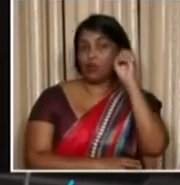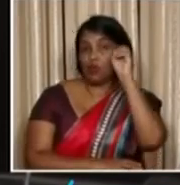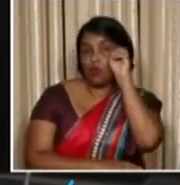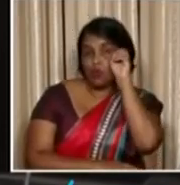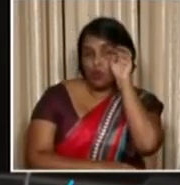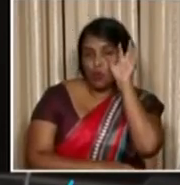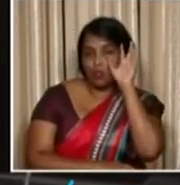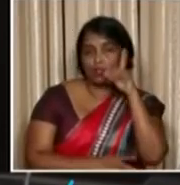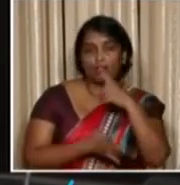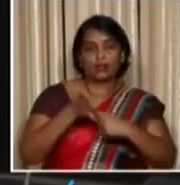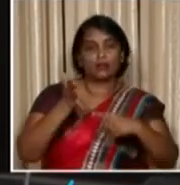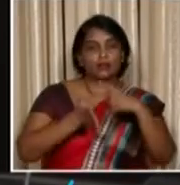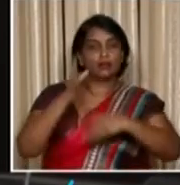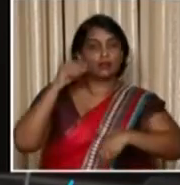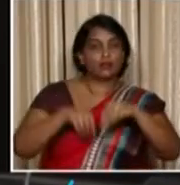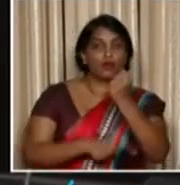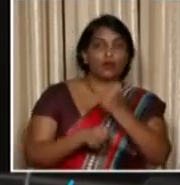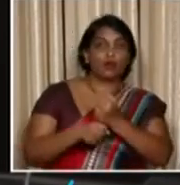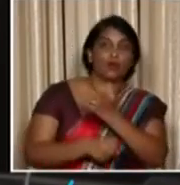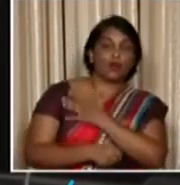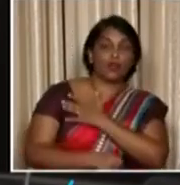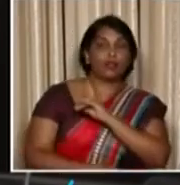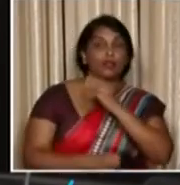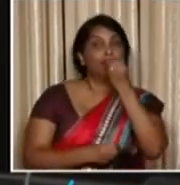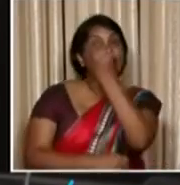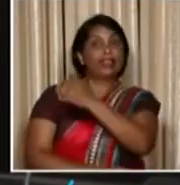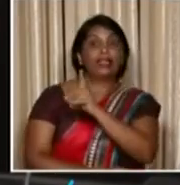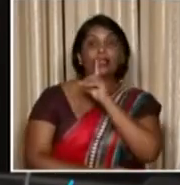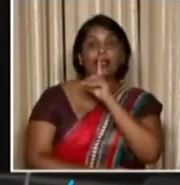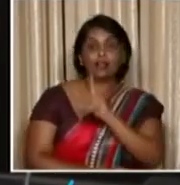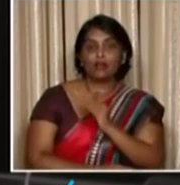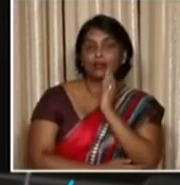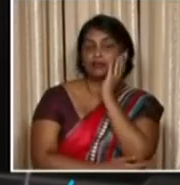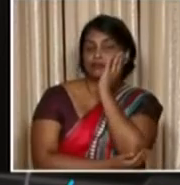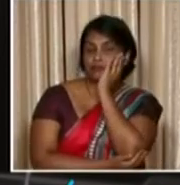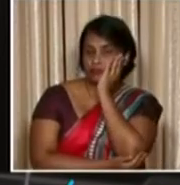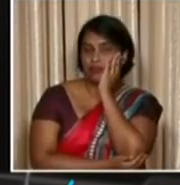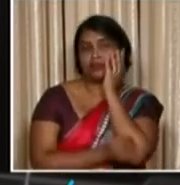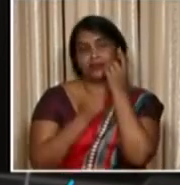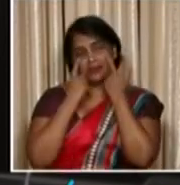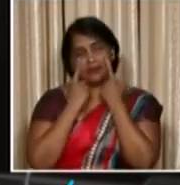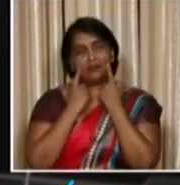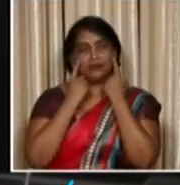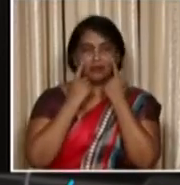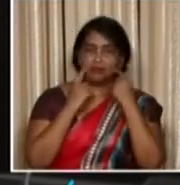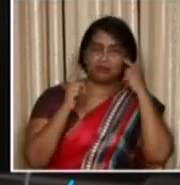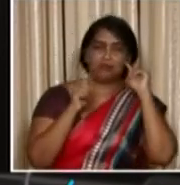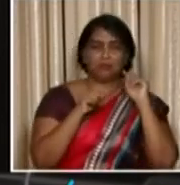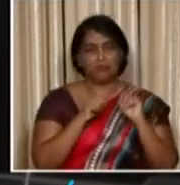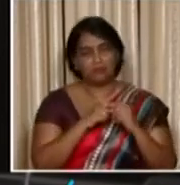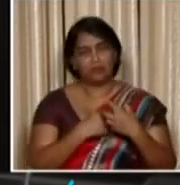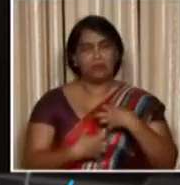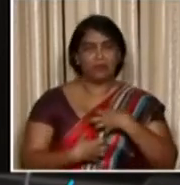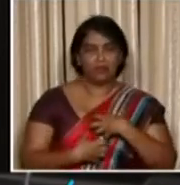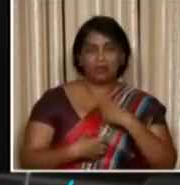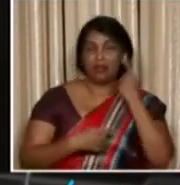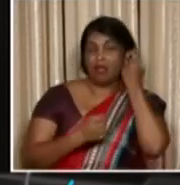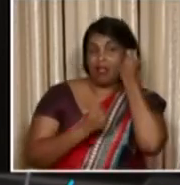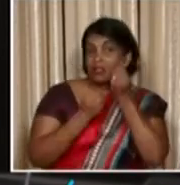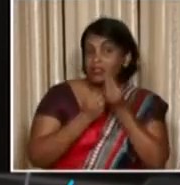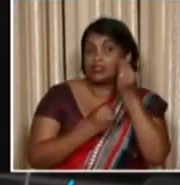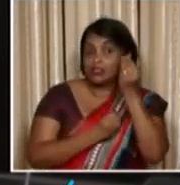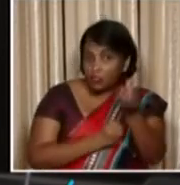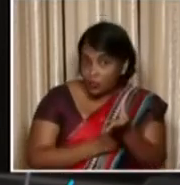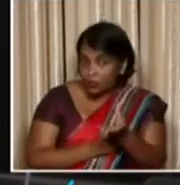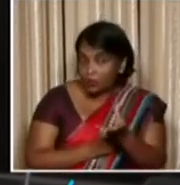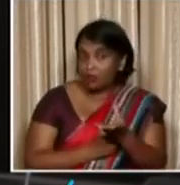පාන්දර ගිහිලා ඡන්ද දෙන්න ගෝඨාභය රාජපක්ෂට කියලා කිව්වේ මූණේ අත ගහගෙන අඬ මේ සම්බන්ධයෙන් මතවාදයක් ගොඩ නැගුවේ